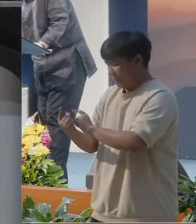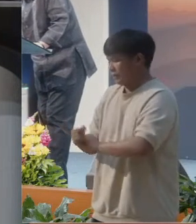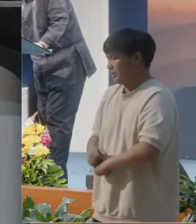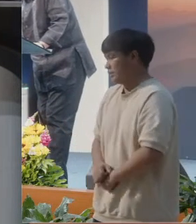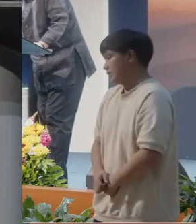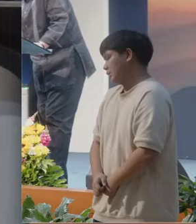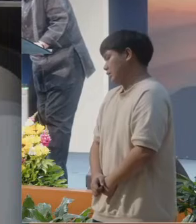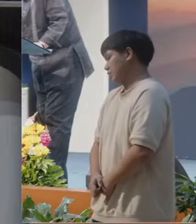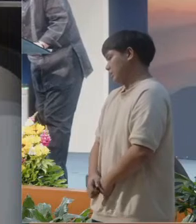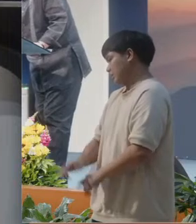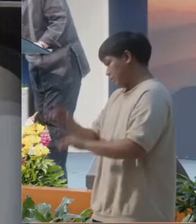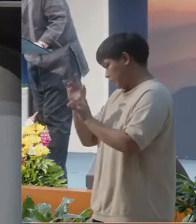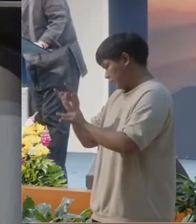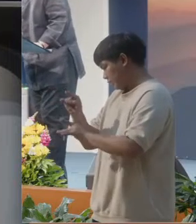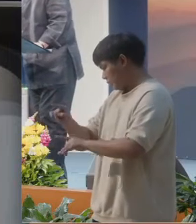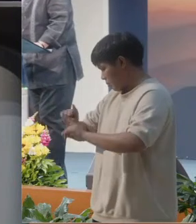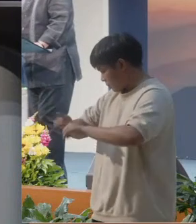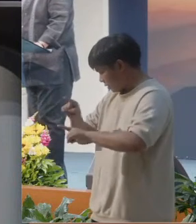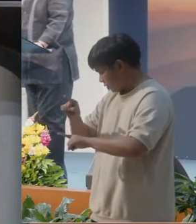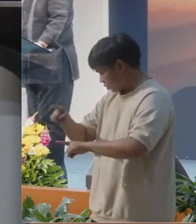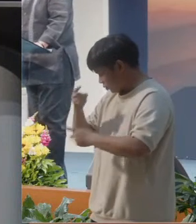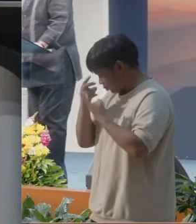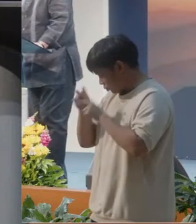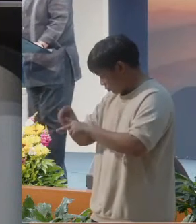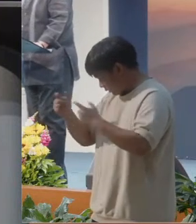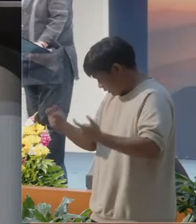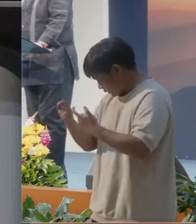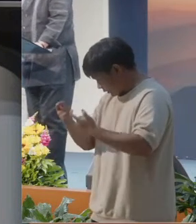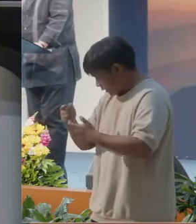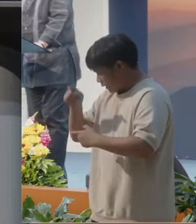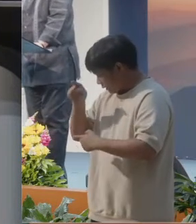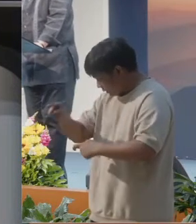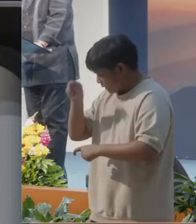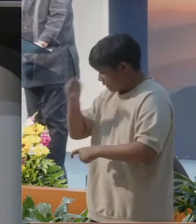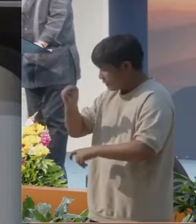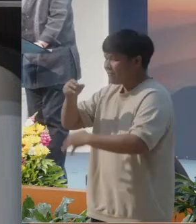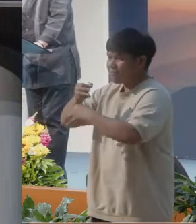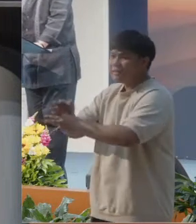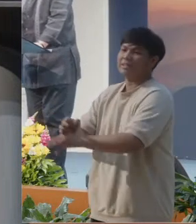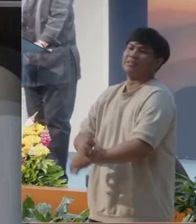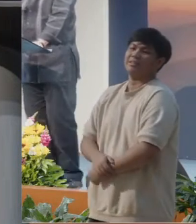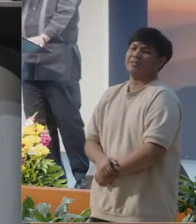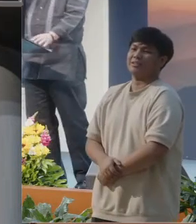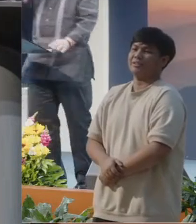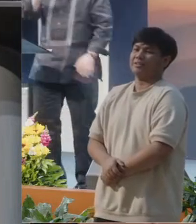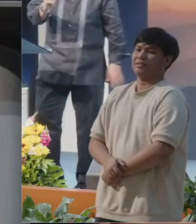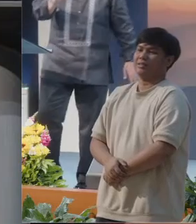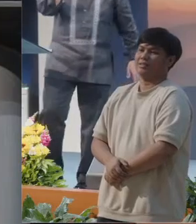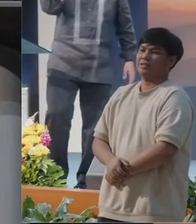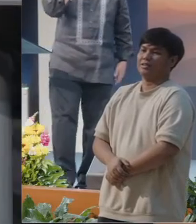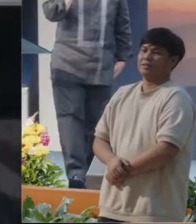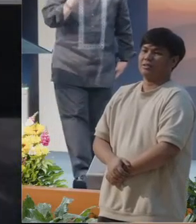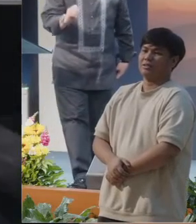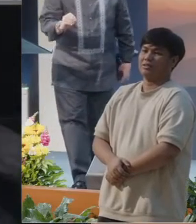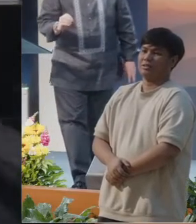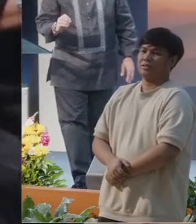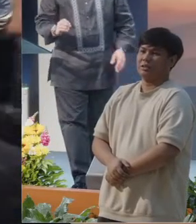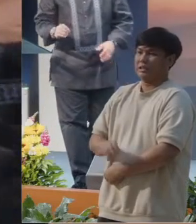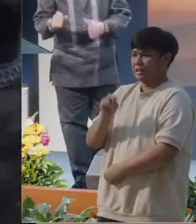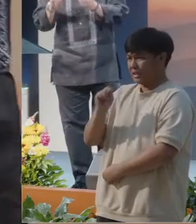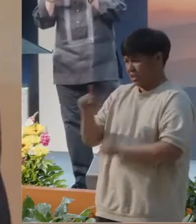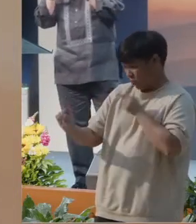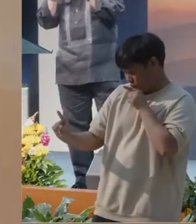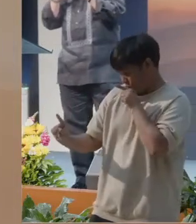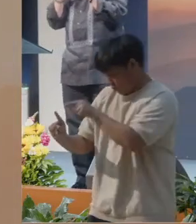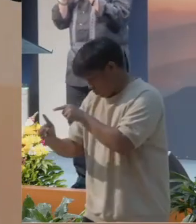ang tao at sabihin sa kanila kung ano ang kasalanan nila. At kung kayo man ay ang nagkasala,